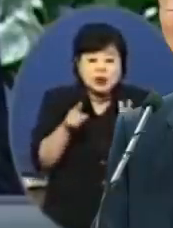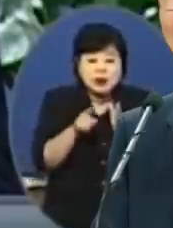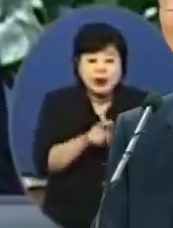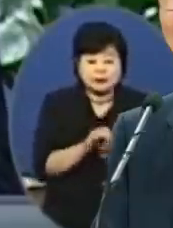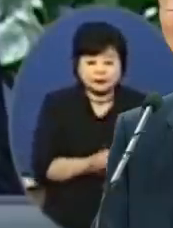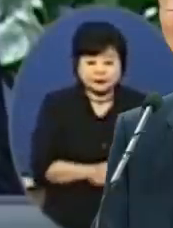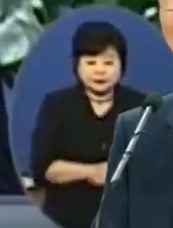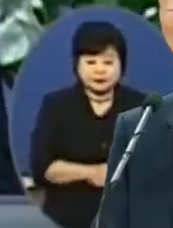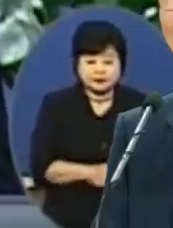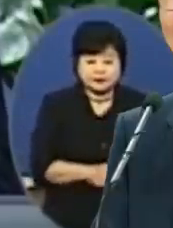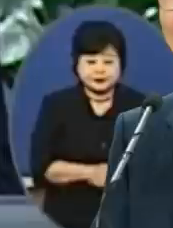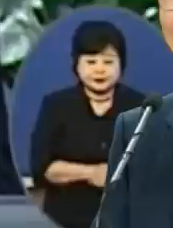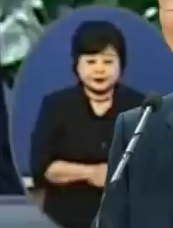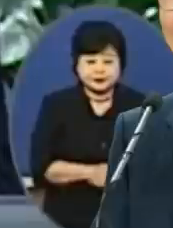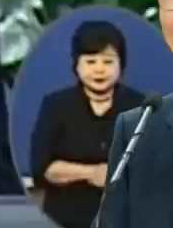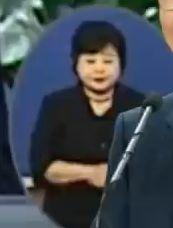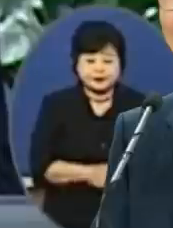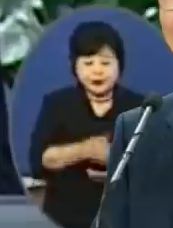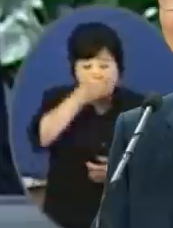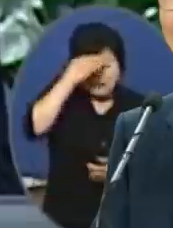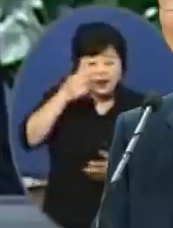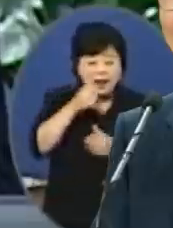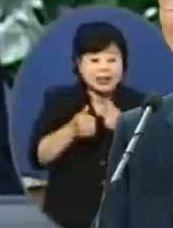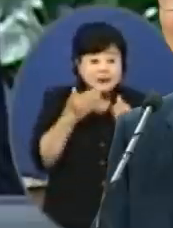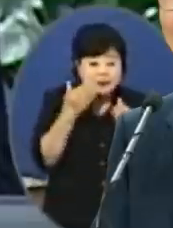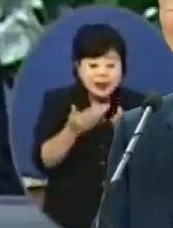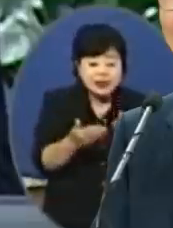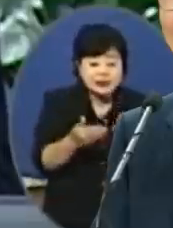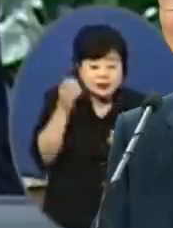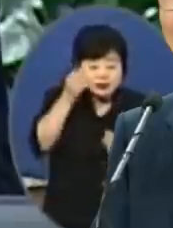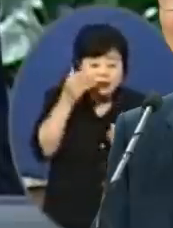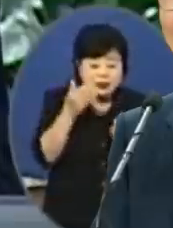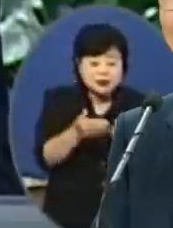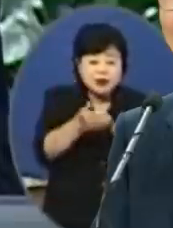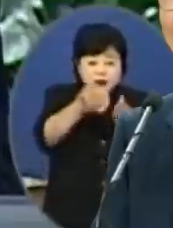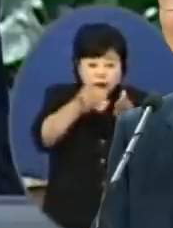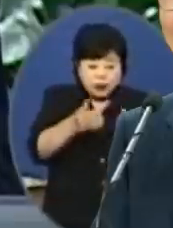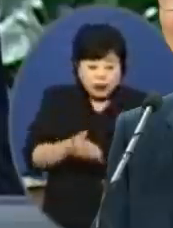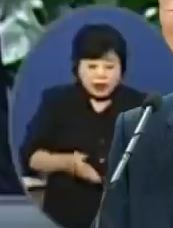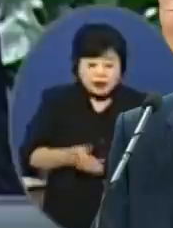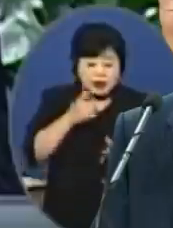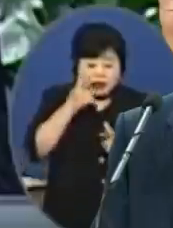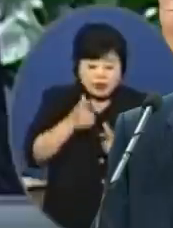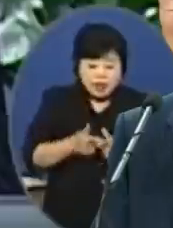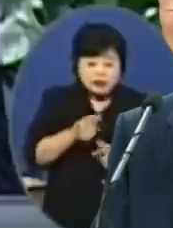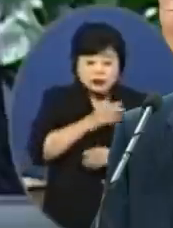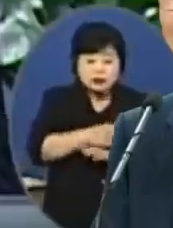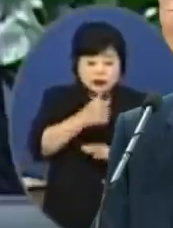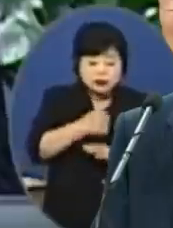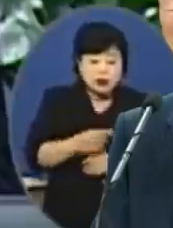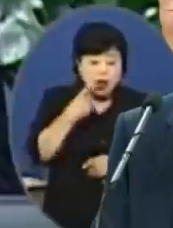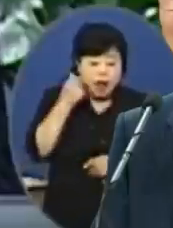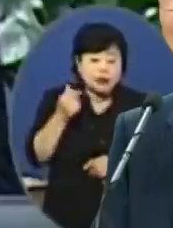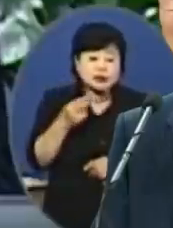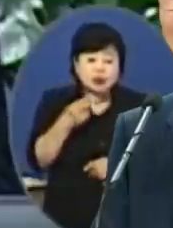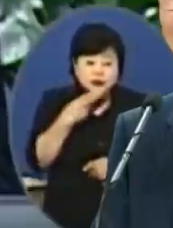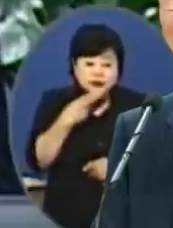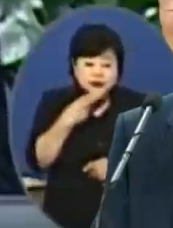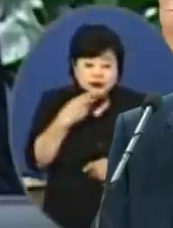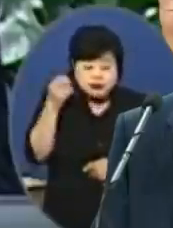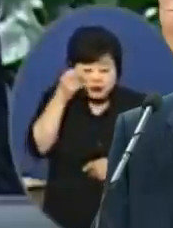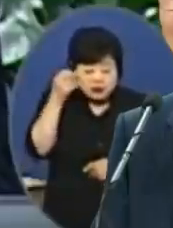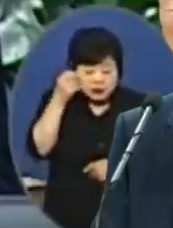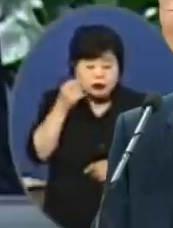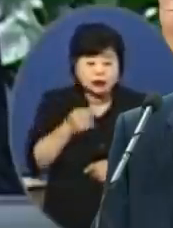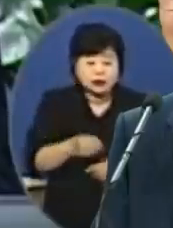것입니다. 그런데 다행히 하나님이 성령으로 말미암아 예수 그리스도가 아버지 없이